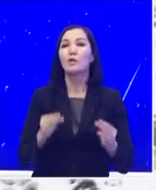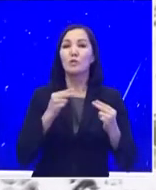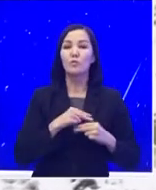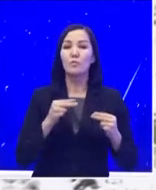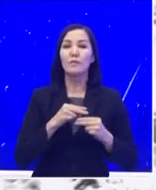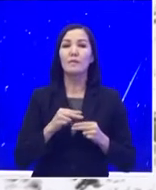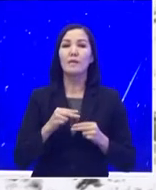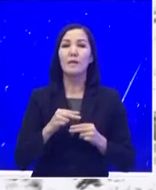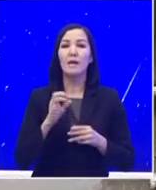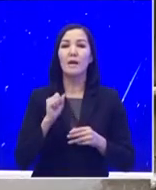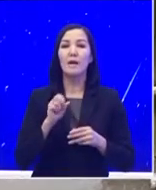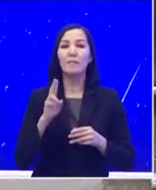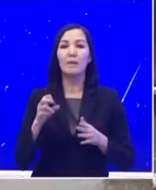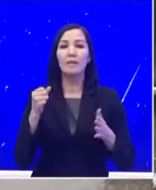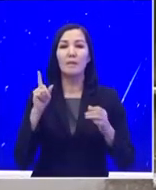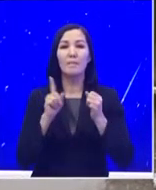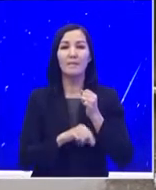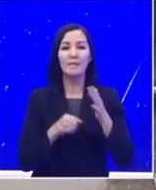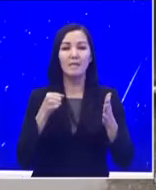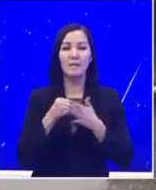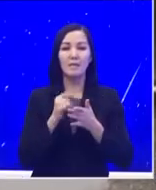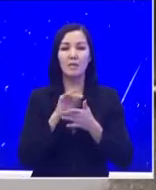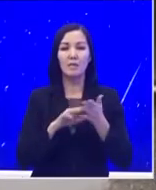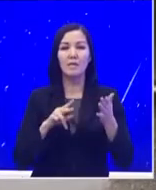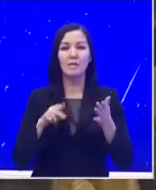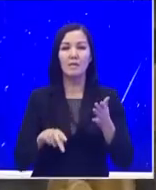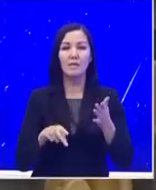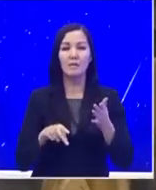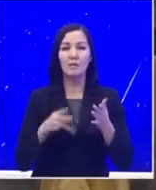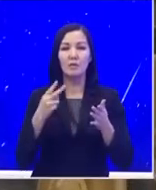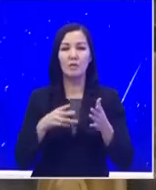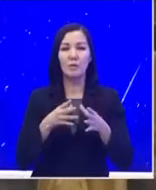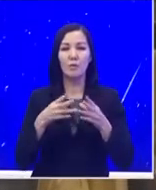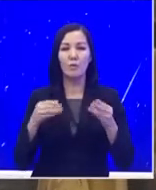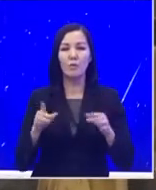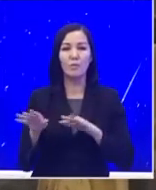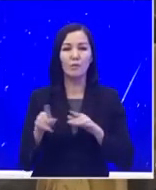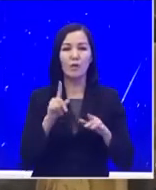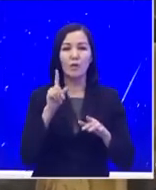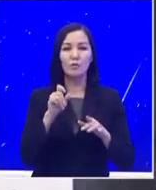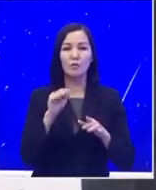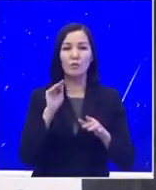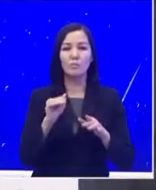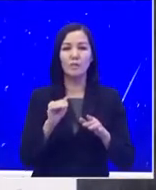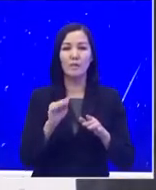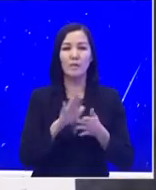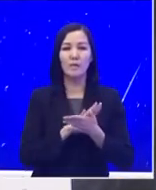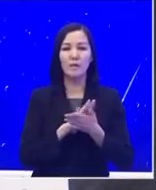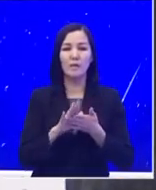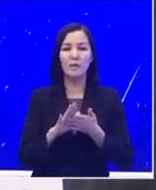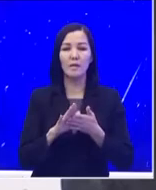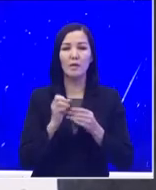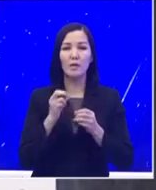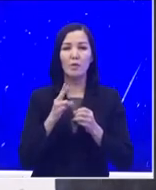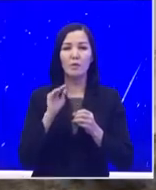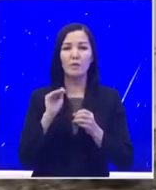аймақта ақпанның соңына дейін жалғаспақ. Жалпы көктем 2020 шарасы аясында ауданда 100 мыңнан астам инерттік материал 12 мың